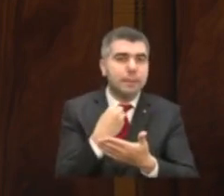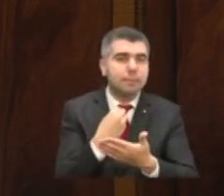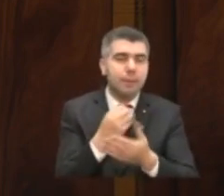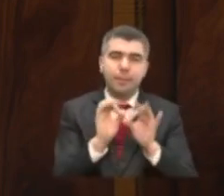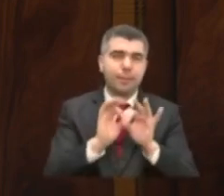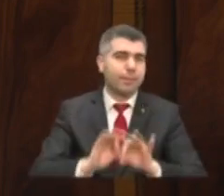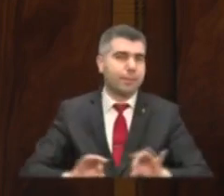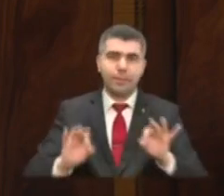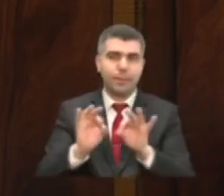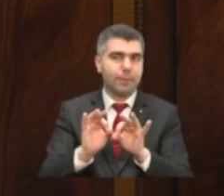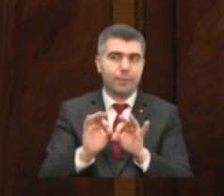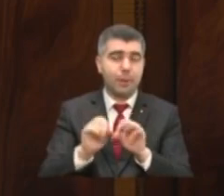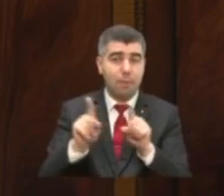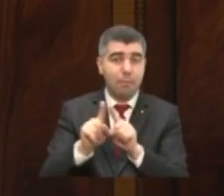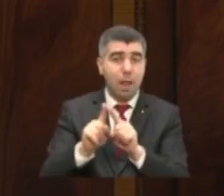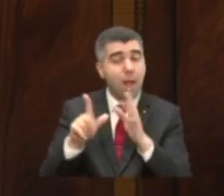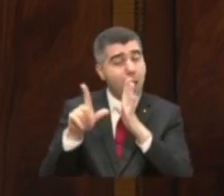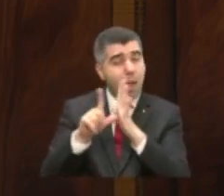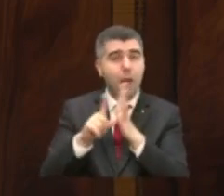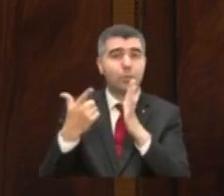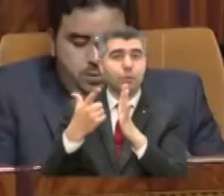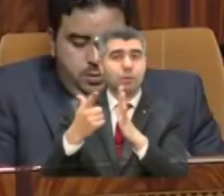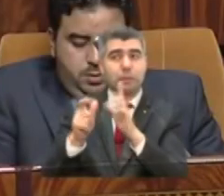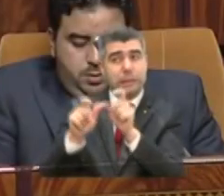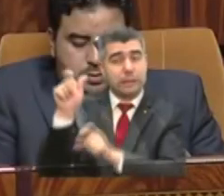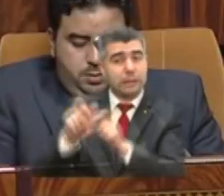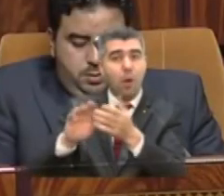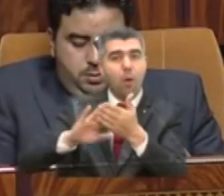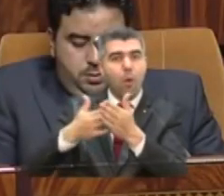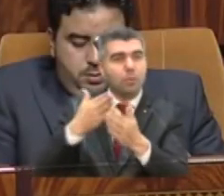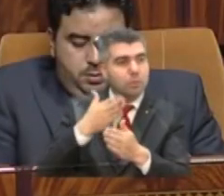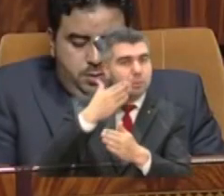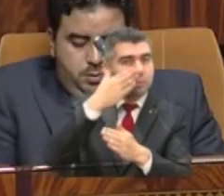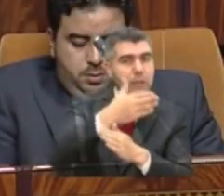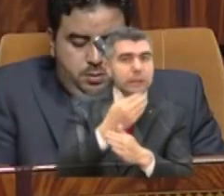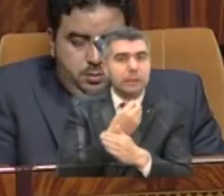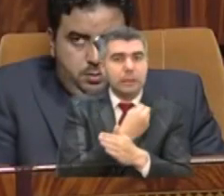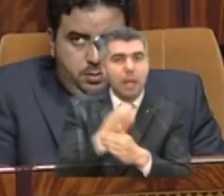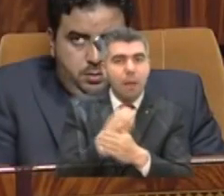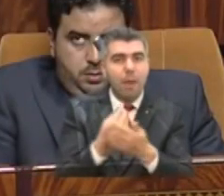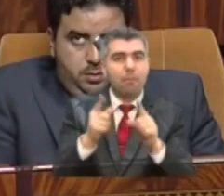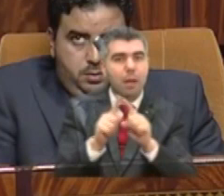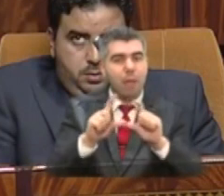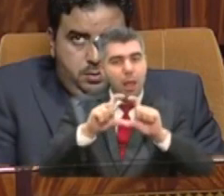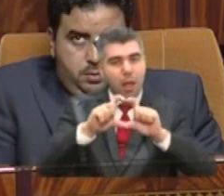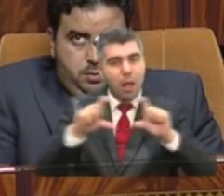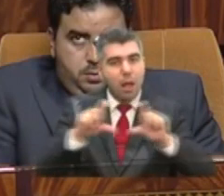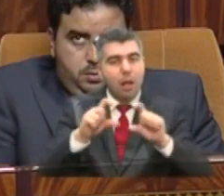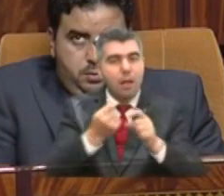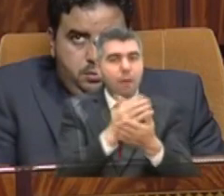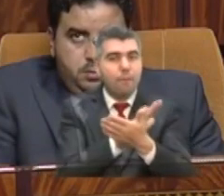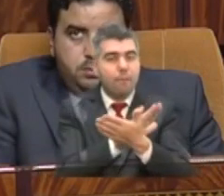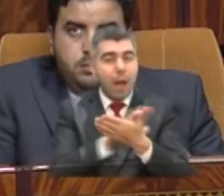محرومين من حقهم الدستوري في التطبيب والعلاج أمام الاختلالات التي يعرفها نظام الراميد الذي